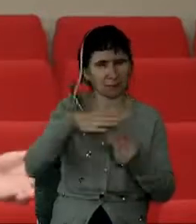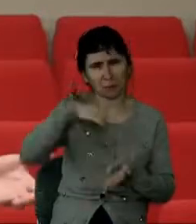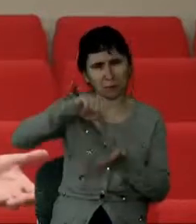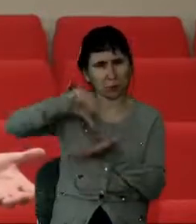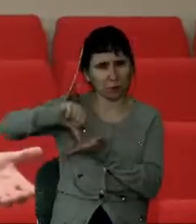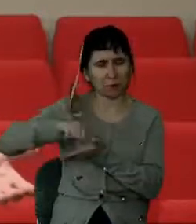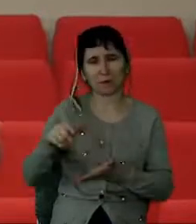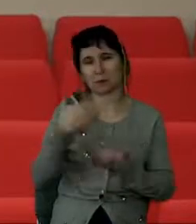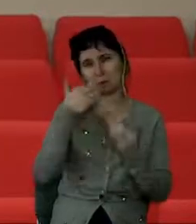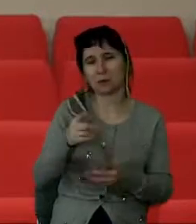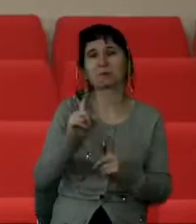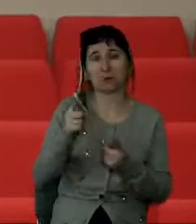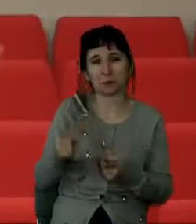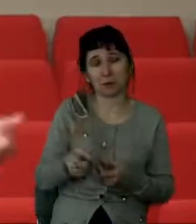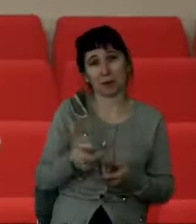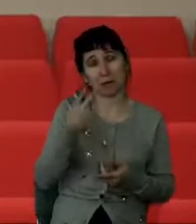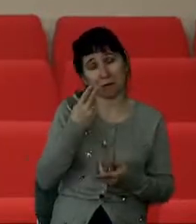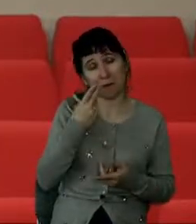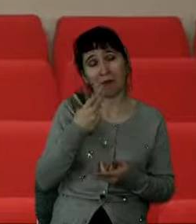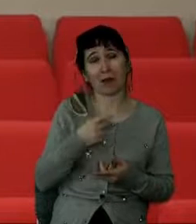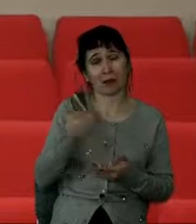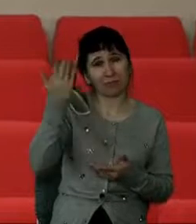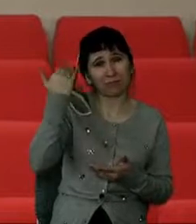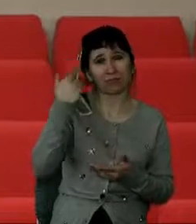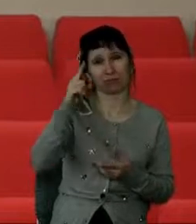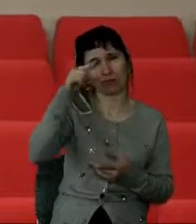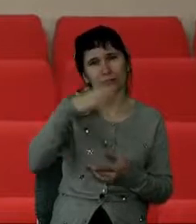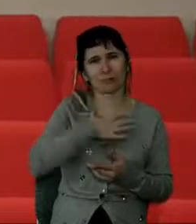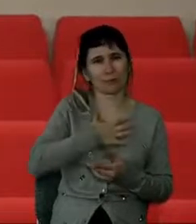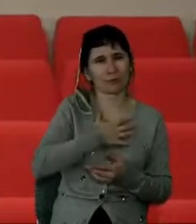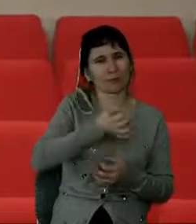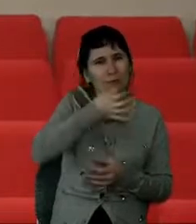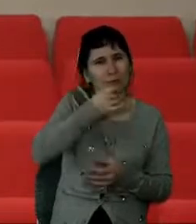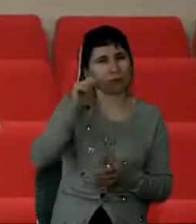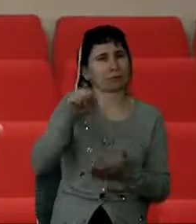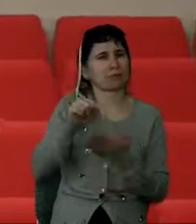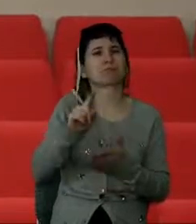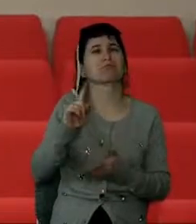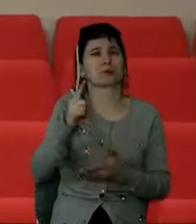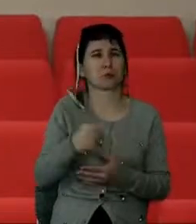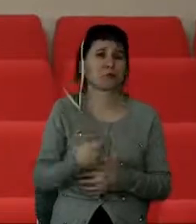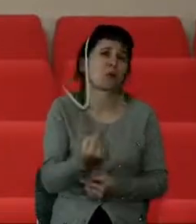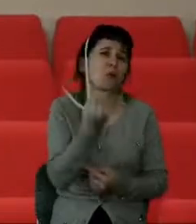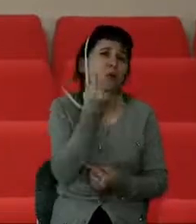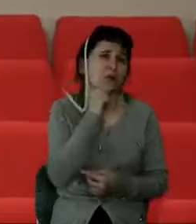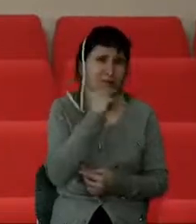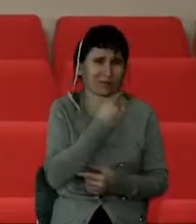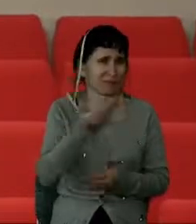комп'ютері був лише один. Тому його постійно переглядав. І так само було і у нас,